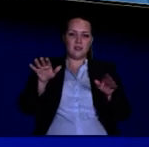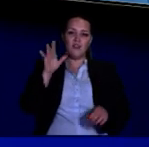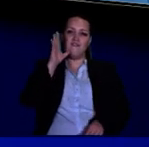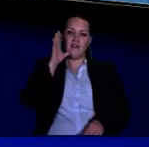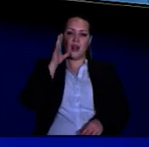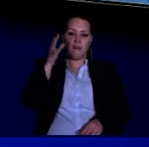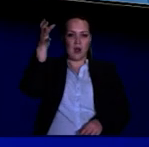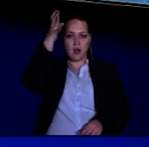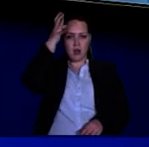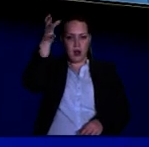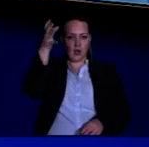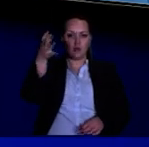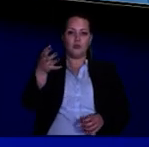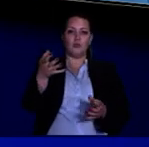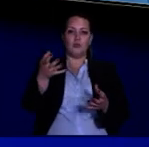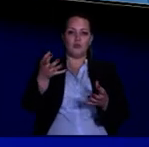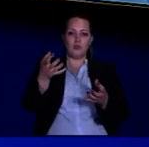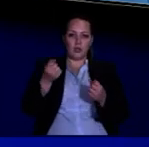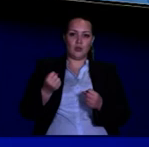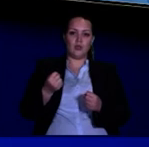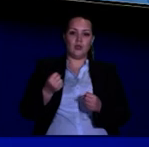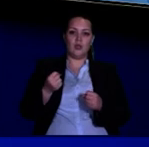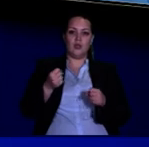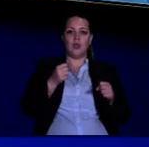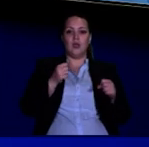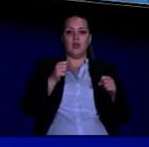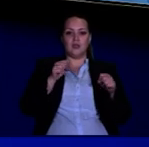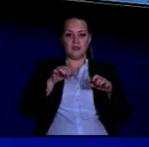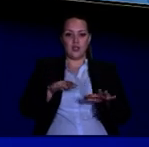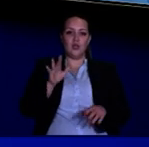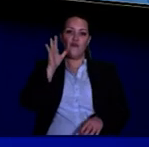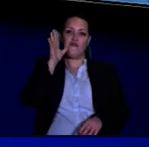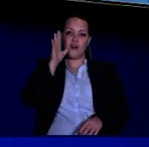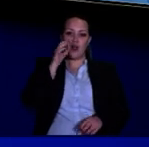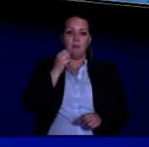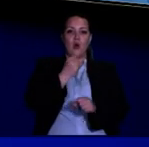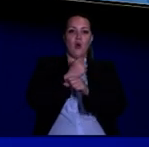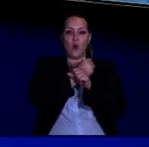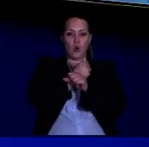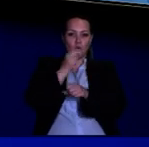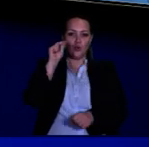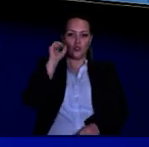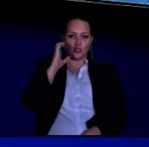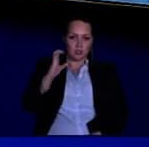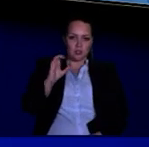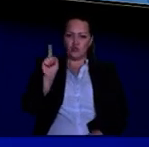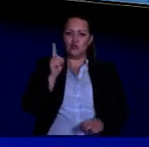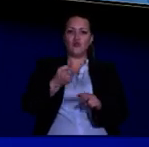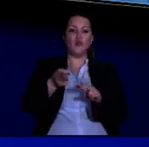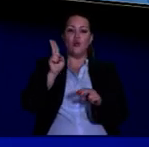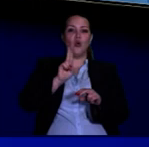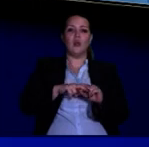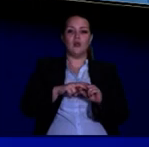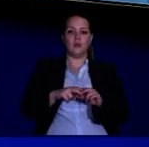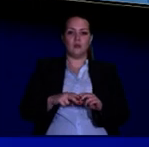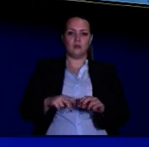разум дает. Делу время, потехе час. Что означают